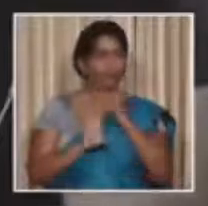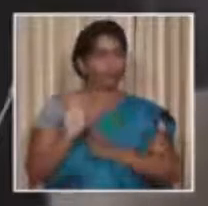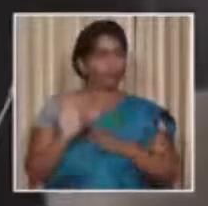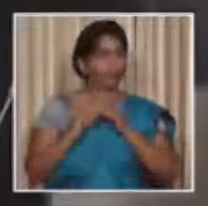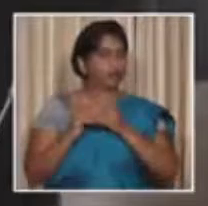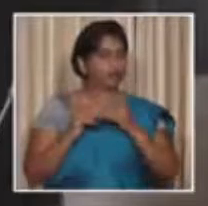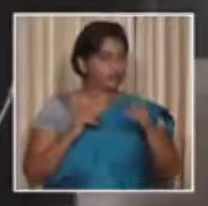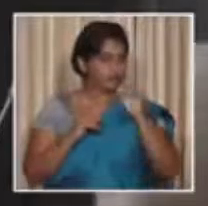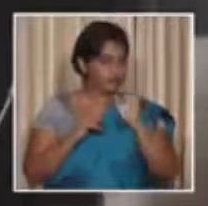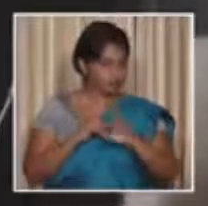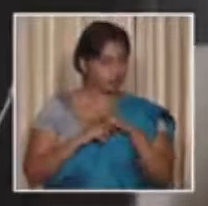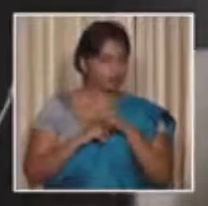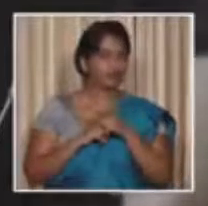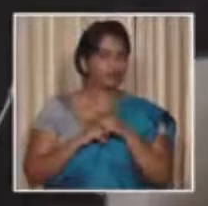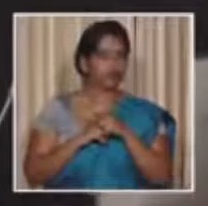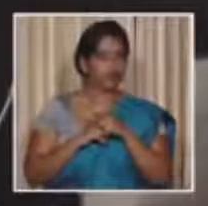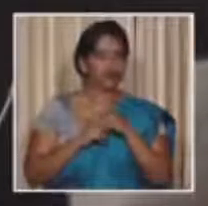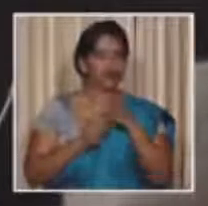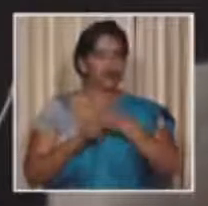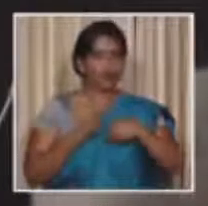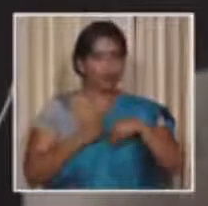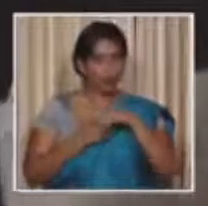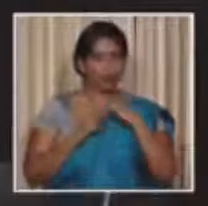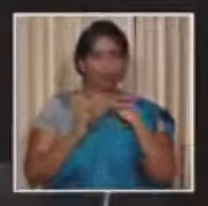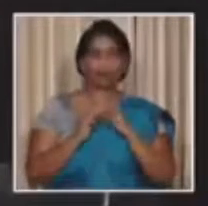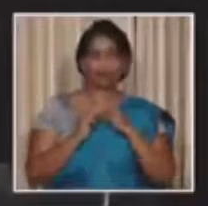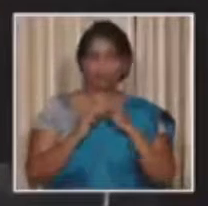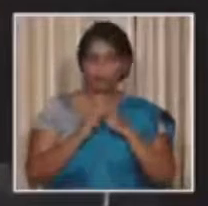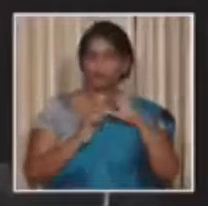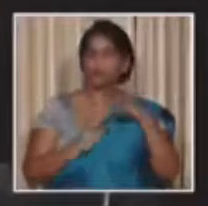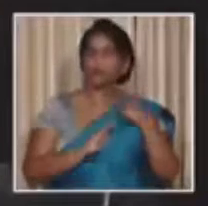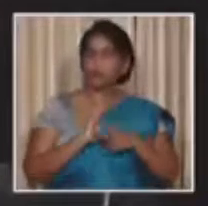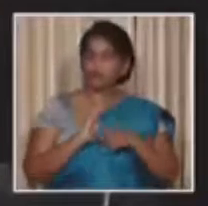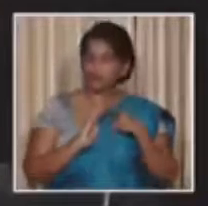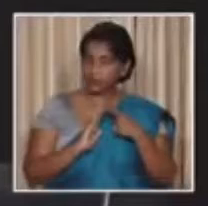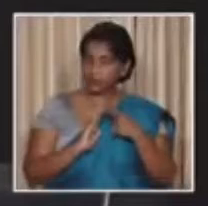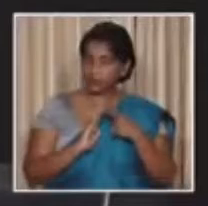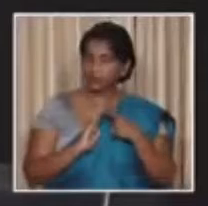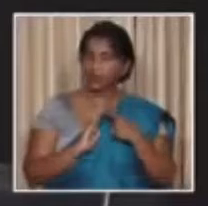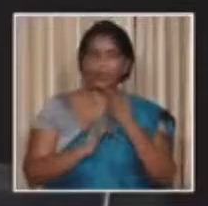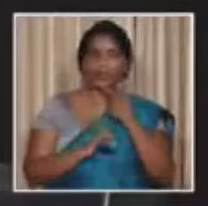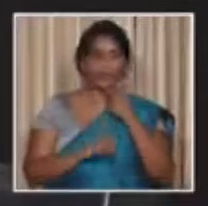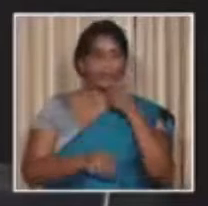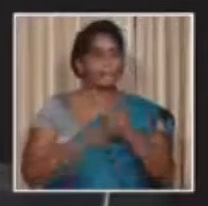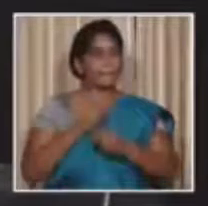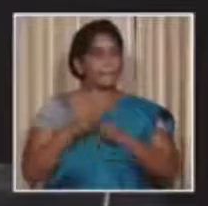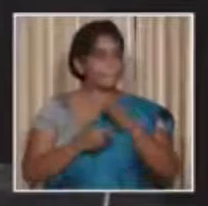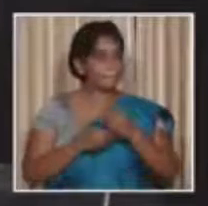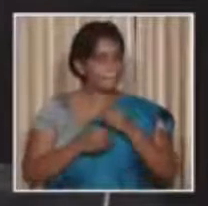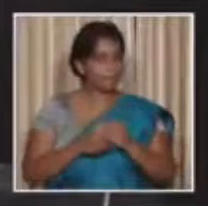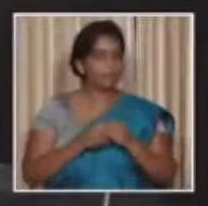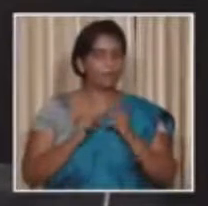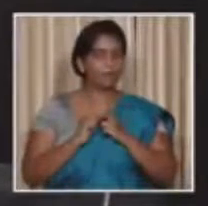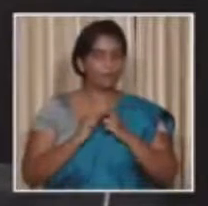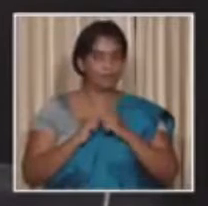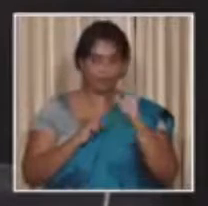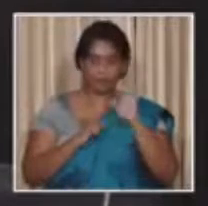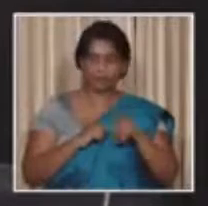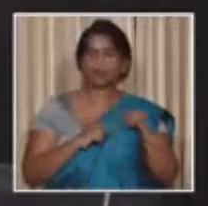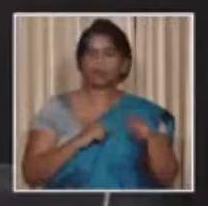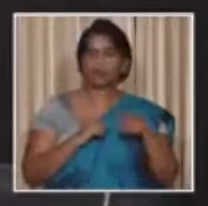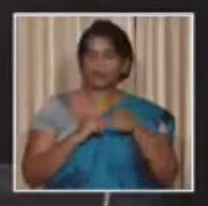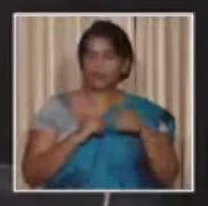ඇතිවෙච්ච බොහෝර අර්බුදය හමුවේ මේ රටේ තේ නිෂ්පාදනය පිළිබඳව ගැටලුවක් ඇති වෙලා තිබෙනවා. ගැටලුව